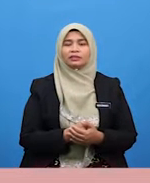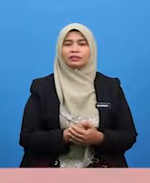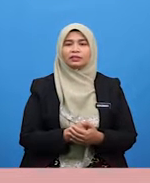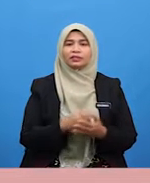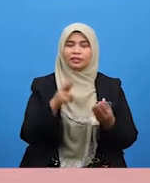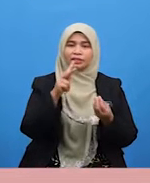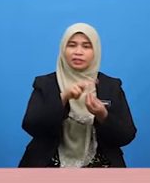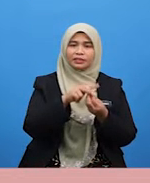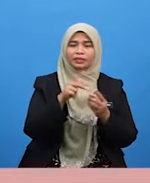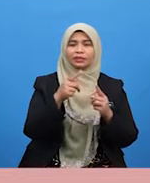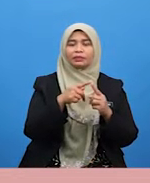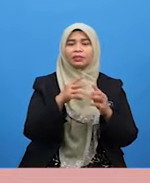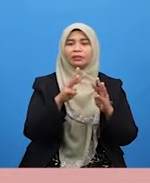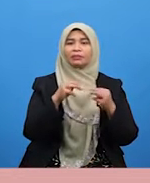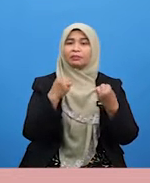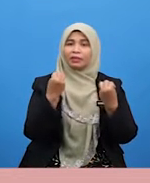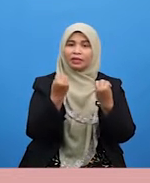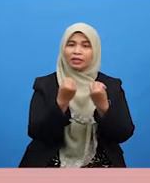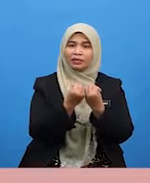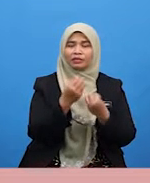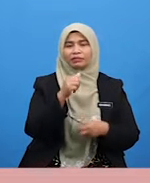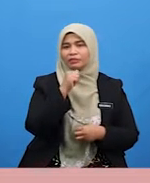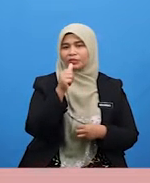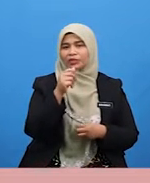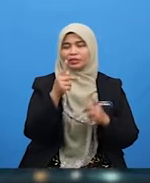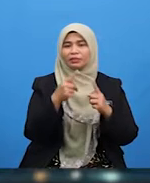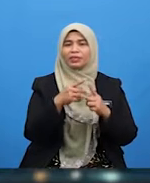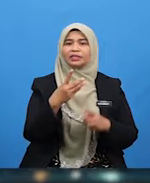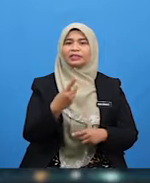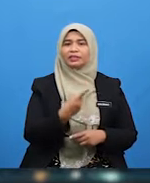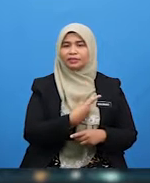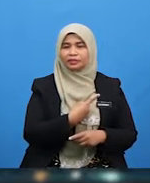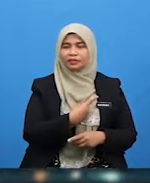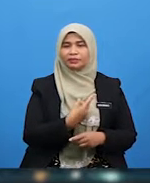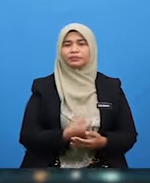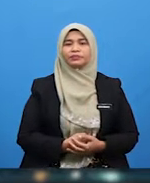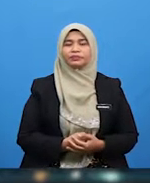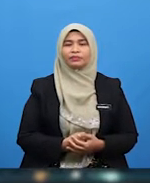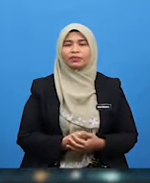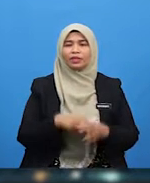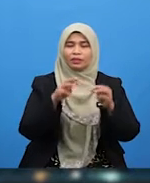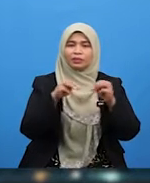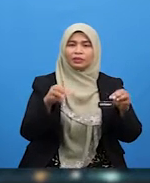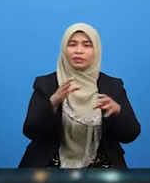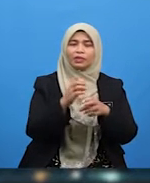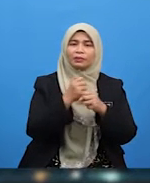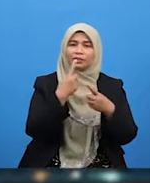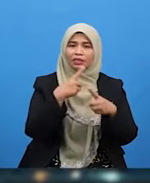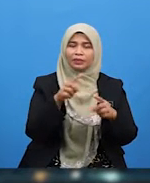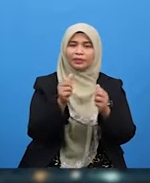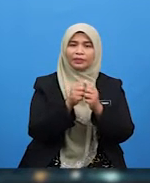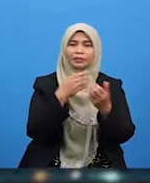merupakan kesan kepada masyarakat, bukannya individu. Alhamdulillah, murid-murid dapat menjawab soalan dengan